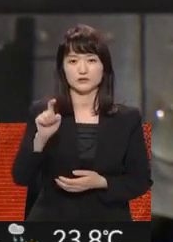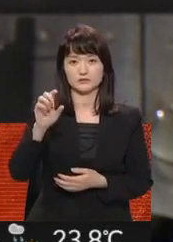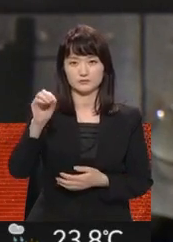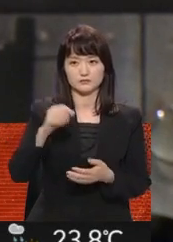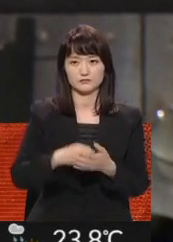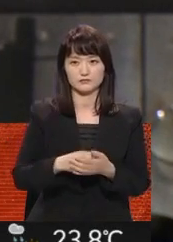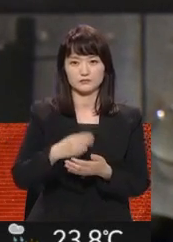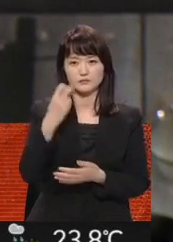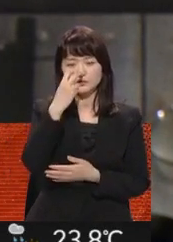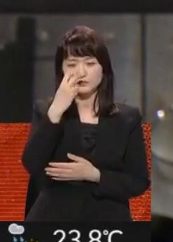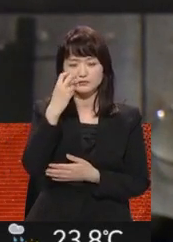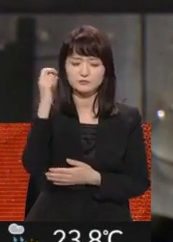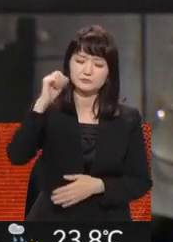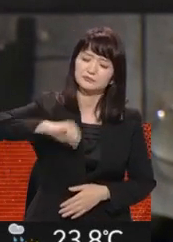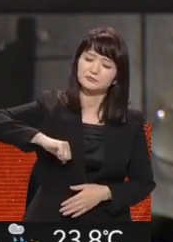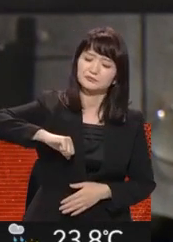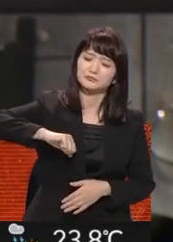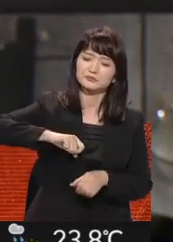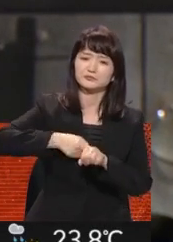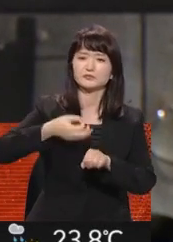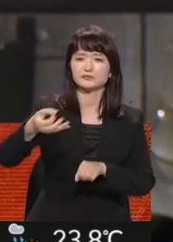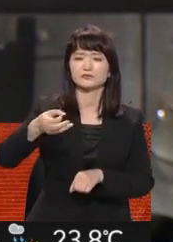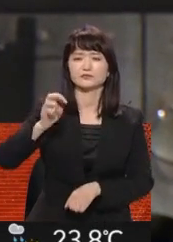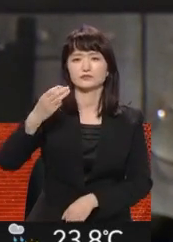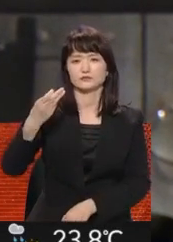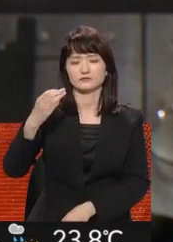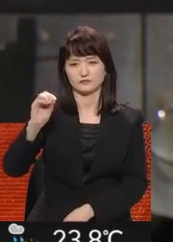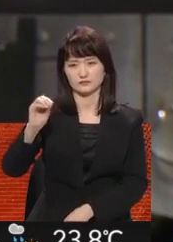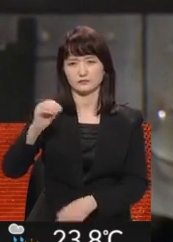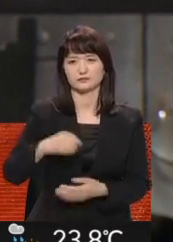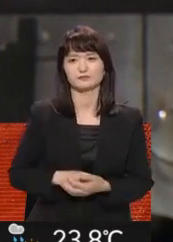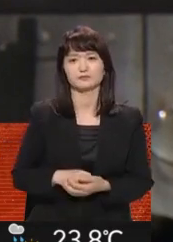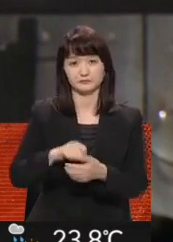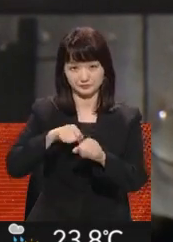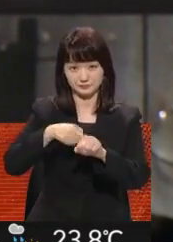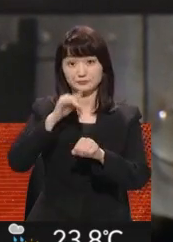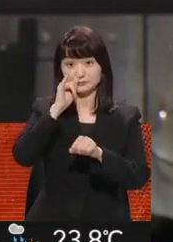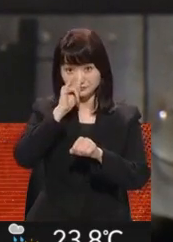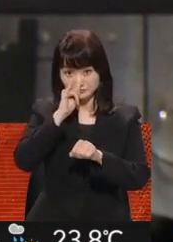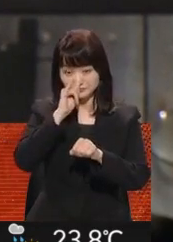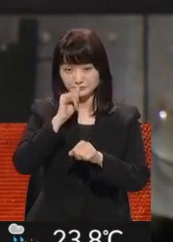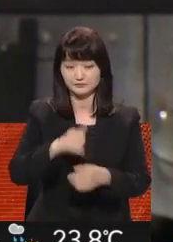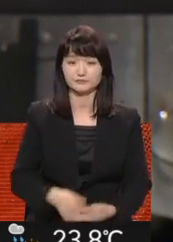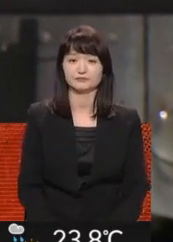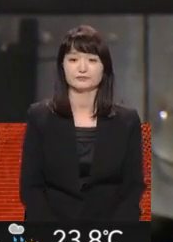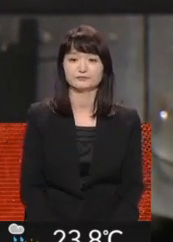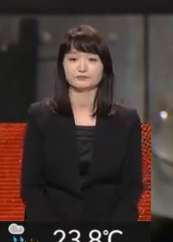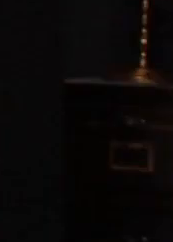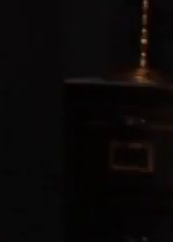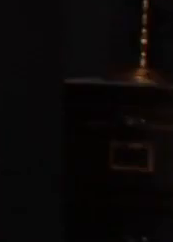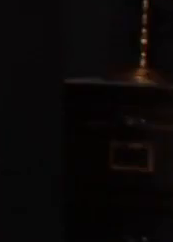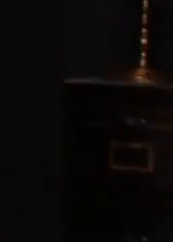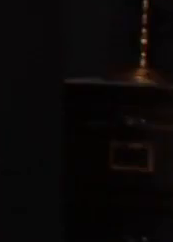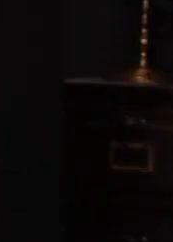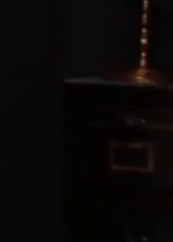13만이 됩니다 어쨌든간에 범법행위를 한 거고요 처벌받을 수 있다는 말씀드리겠습니다 좋습니다